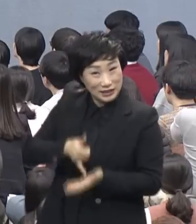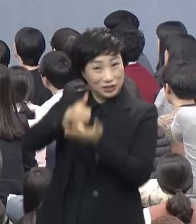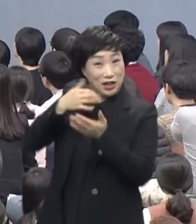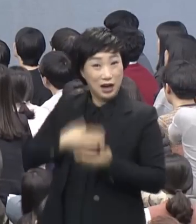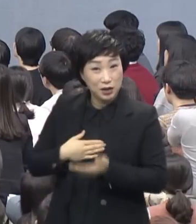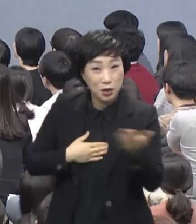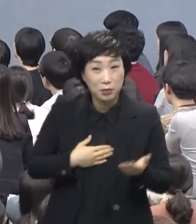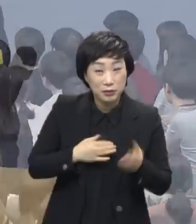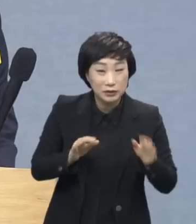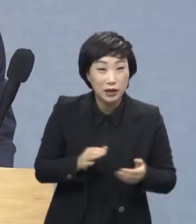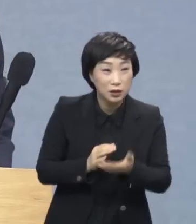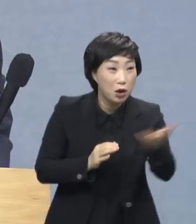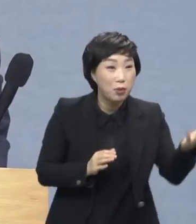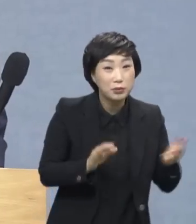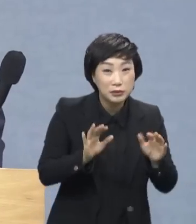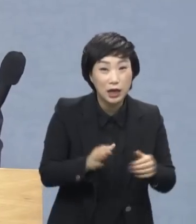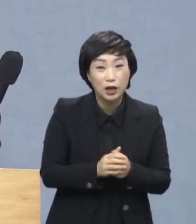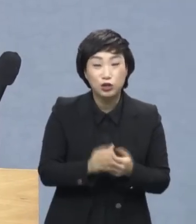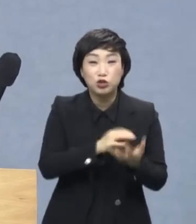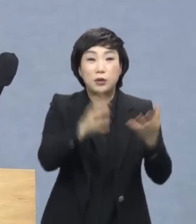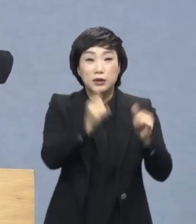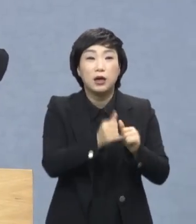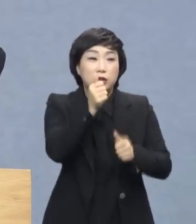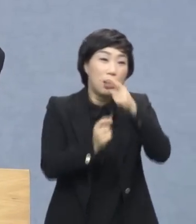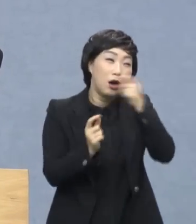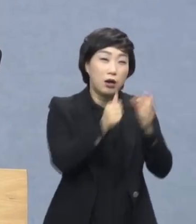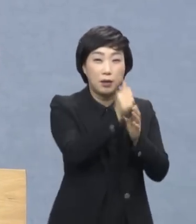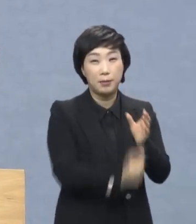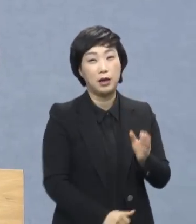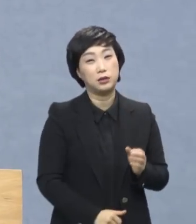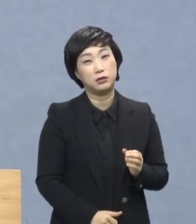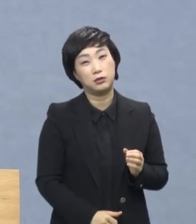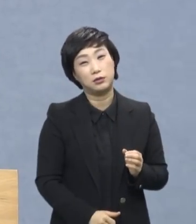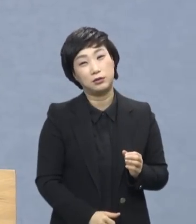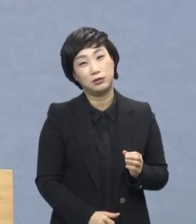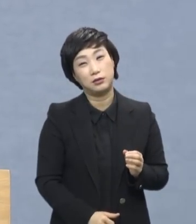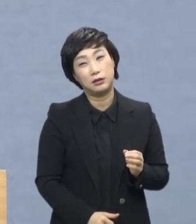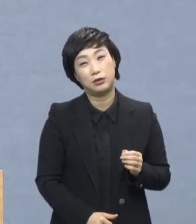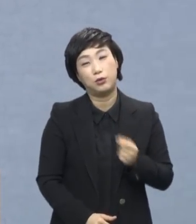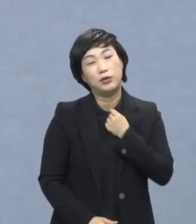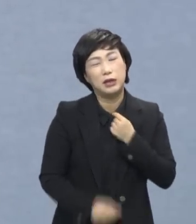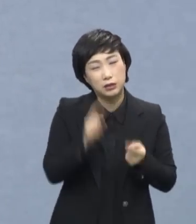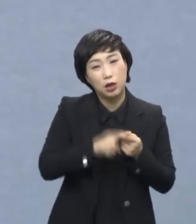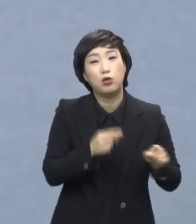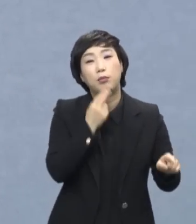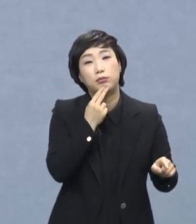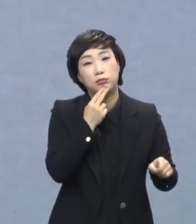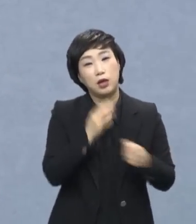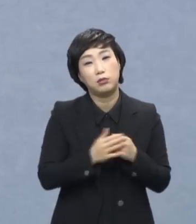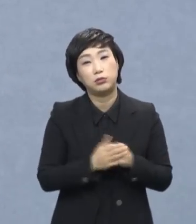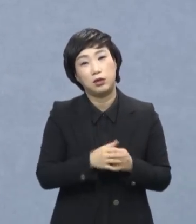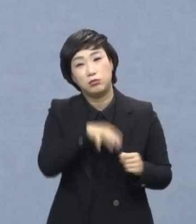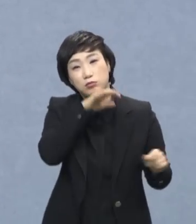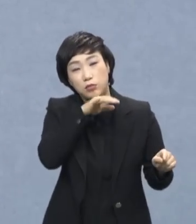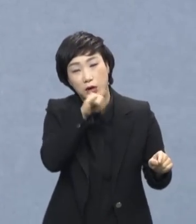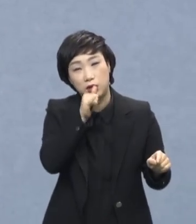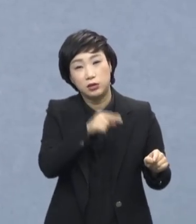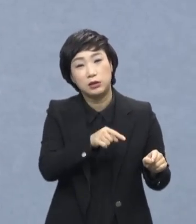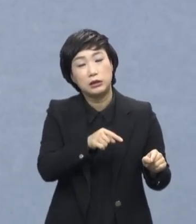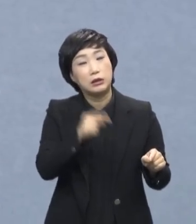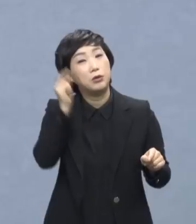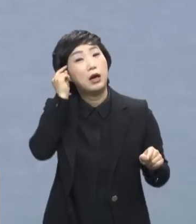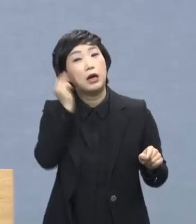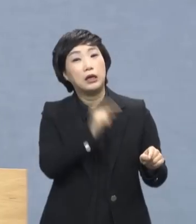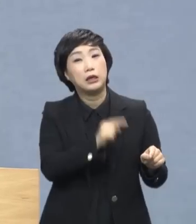근데 오늘날 얼마나 많은 사람이 시험 들어? 내 원대로 안 된다고. 이미